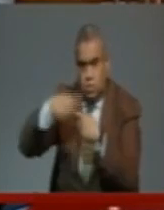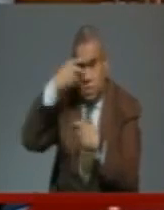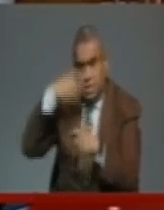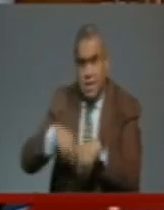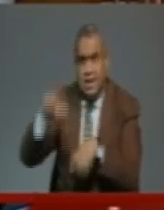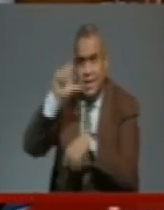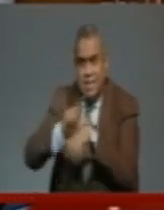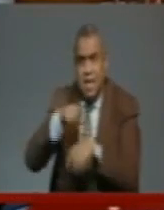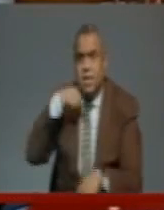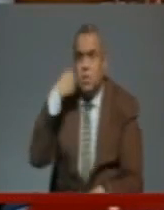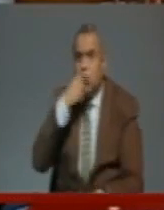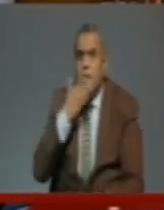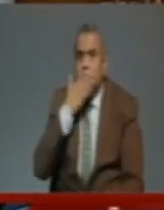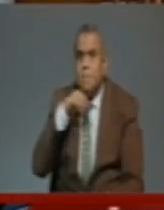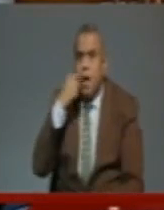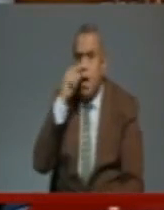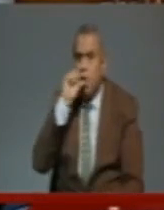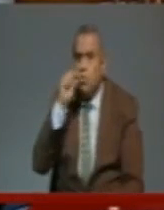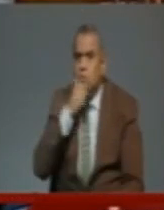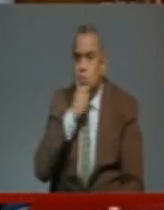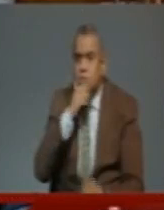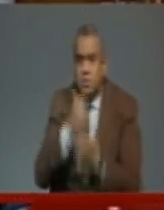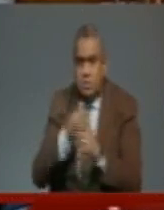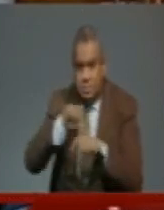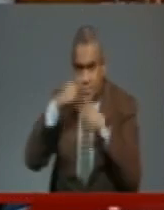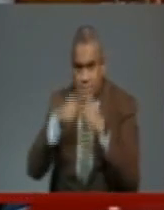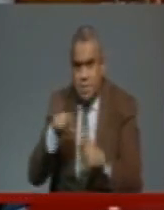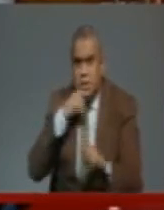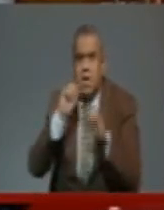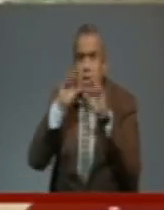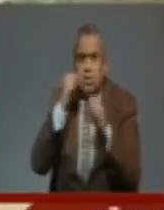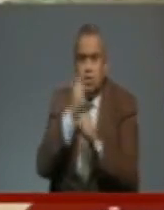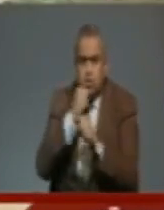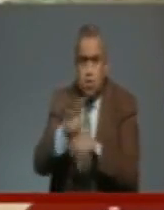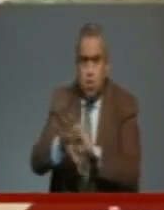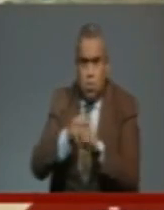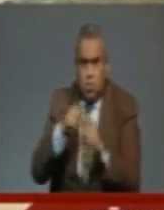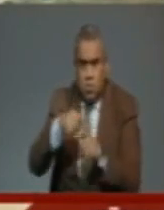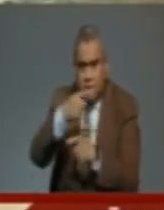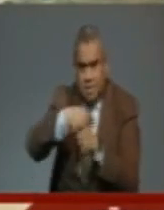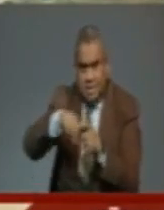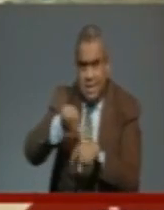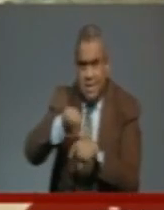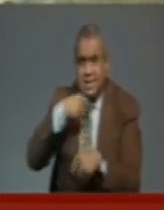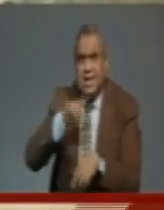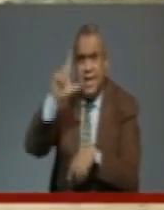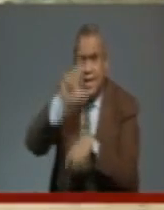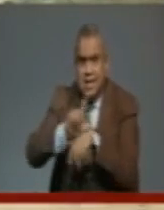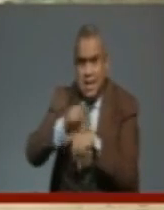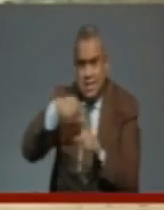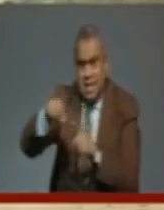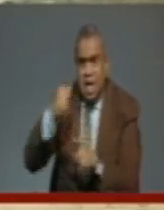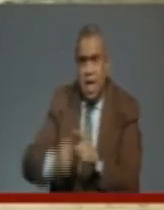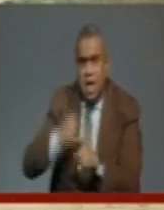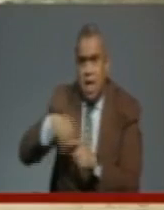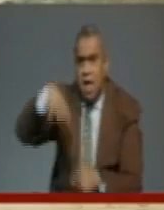ده تطوير سكه واشارات، ده يا فندم من منطقه الاتحاد رابط مع خط سكك حديد القاهره